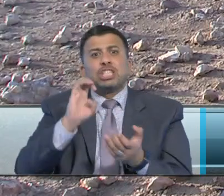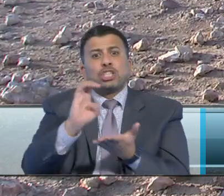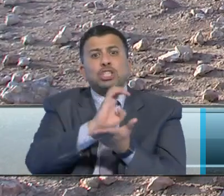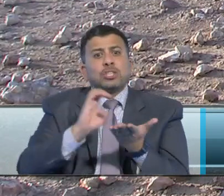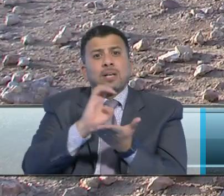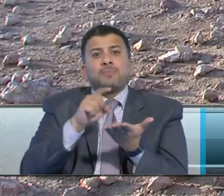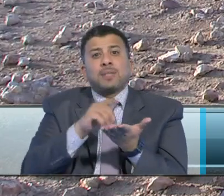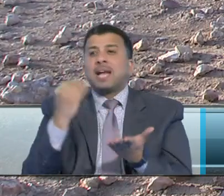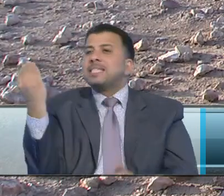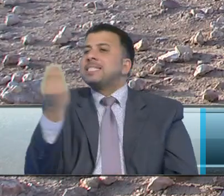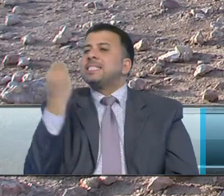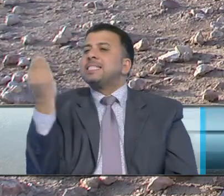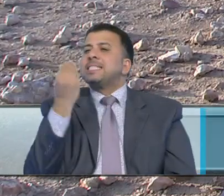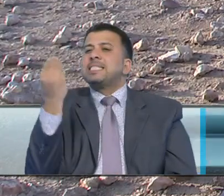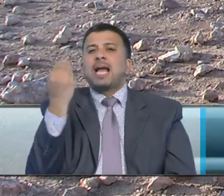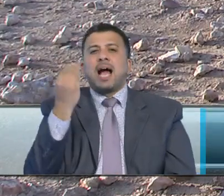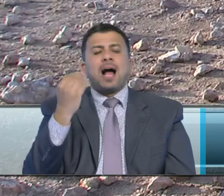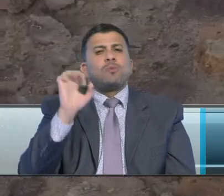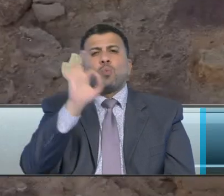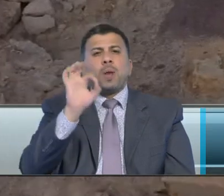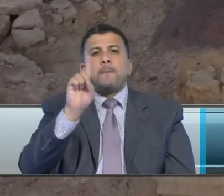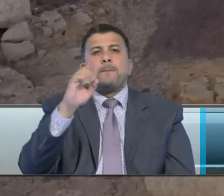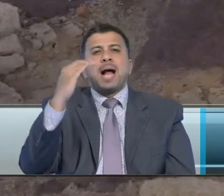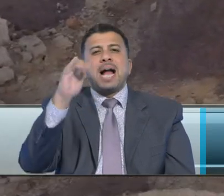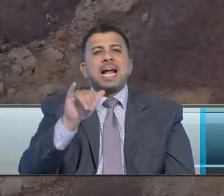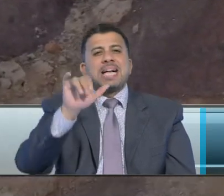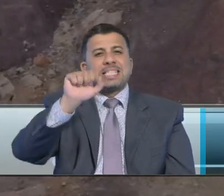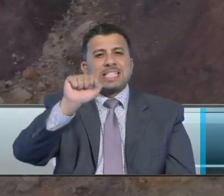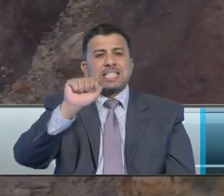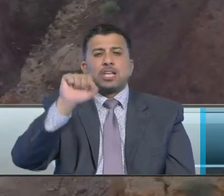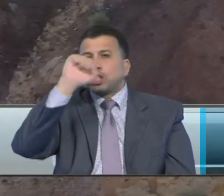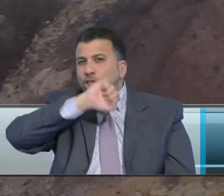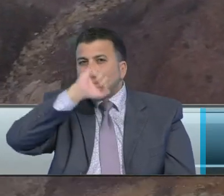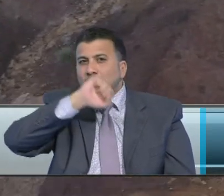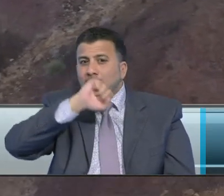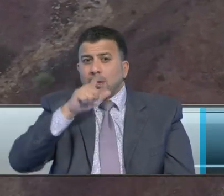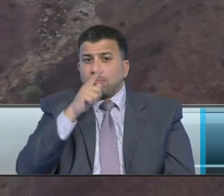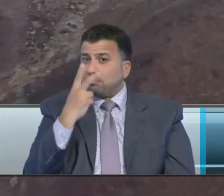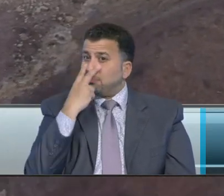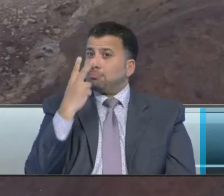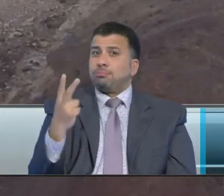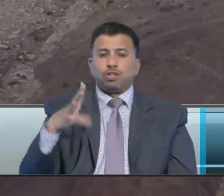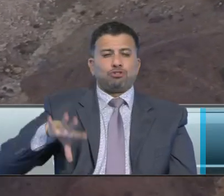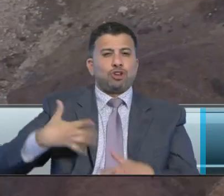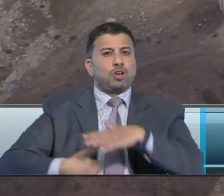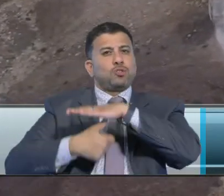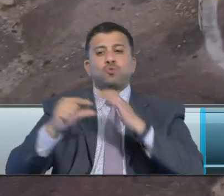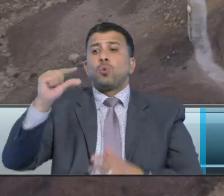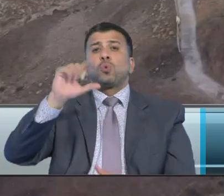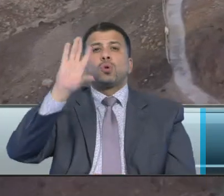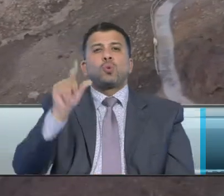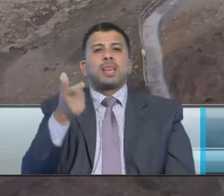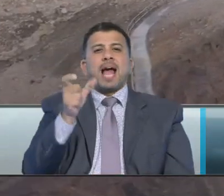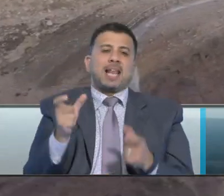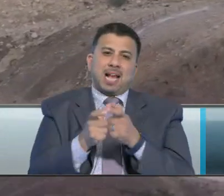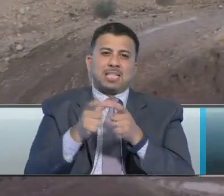السياحة البيئية في البحيص بالمنطقة الوسطى ضمن رؤية وتوجيهات صاحب السمو الشيخ الدكتور سلطان بن محمد